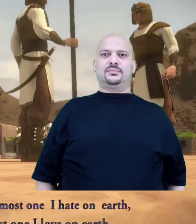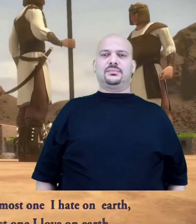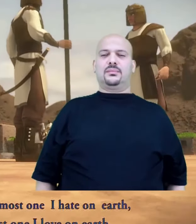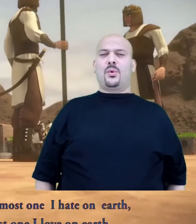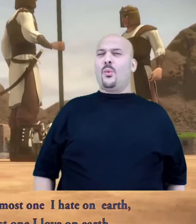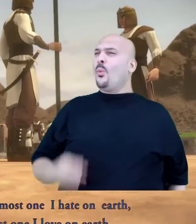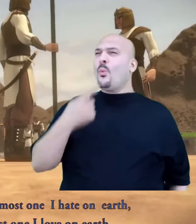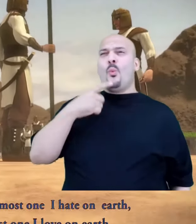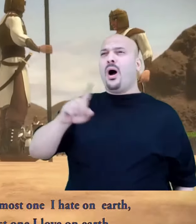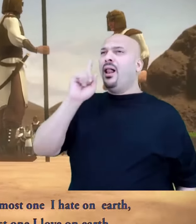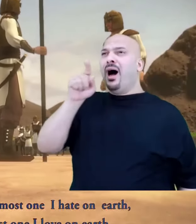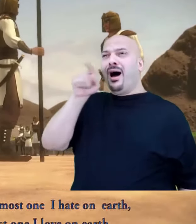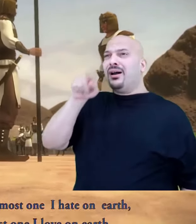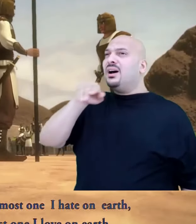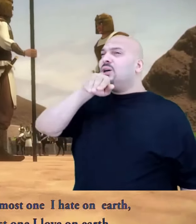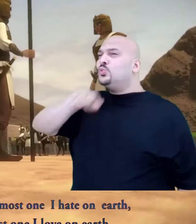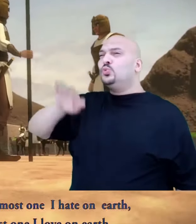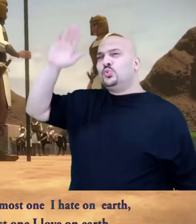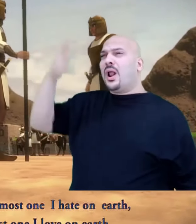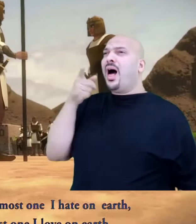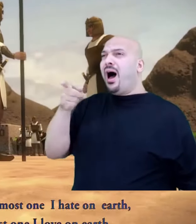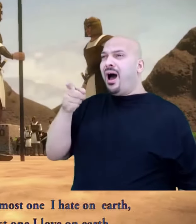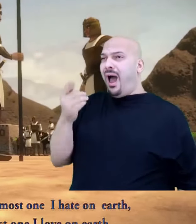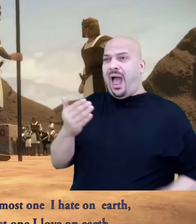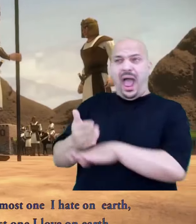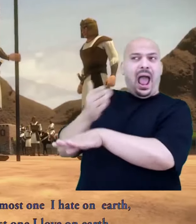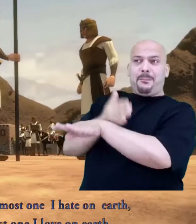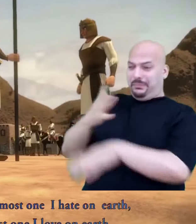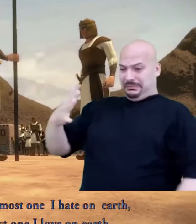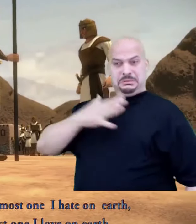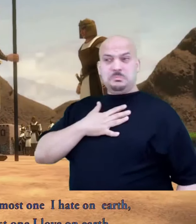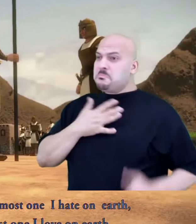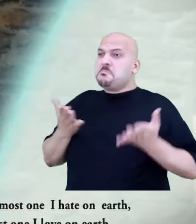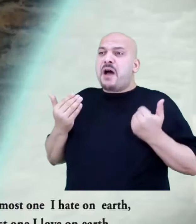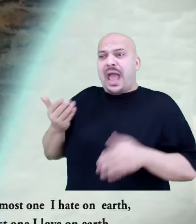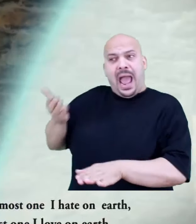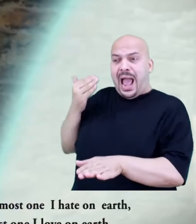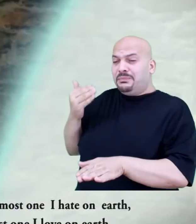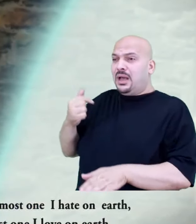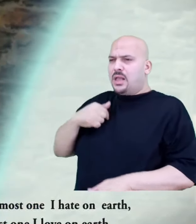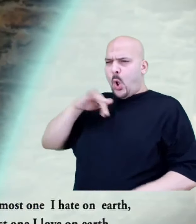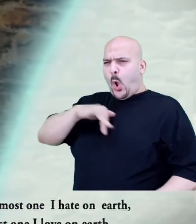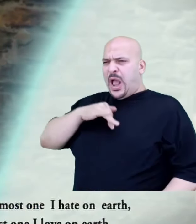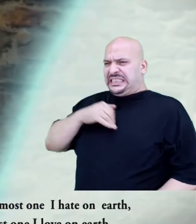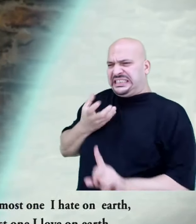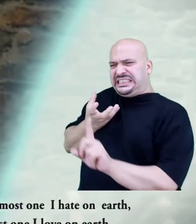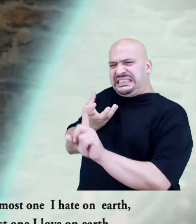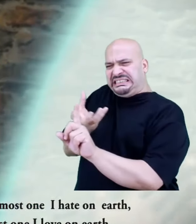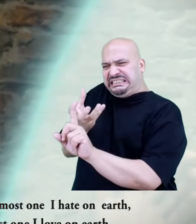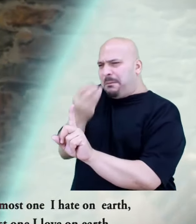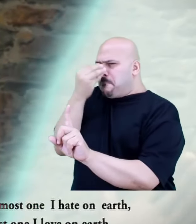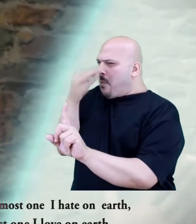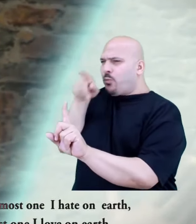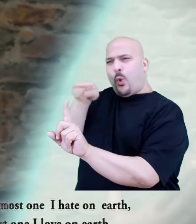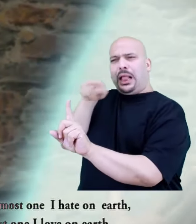والله يا رسول الله، قبل أن تضع يدك على صدري كنت أبغض أهل الأرض